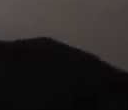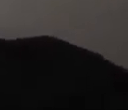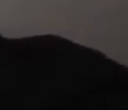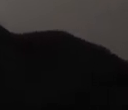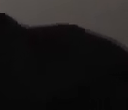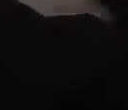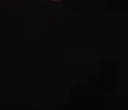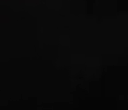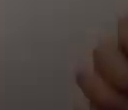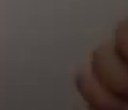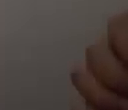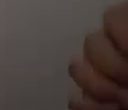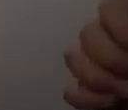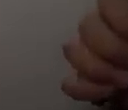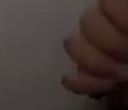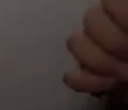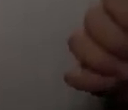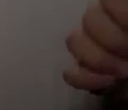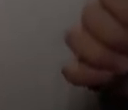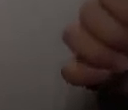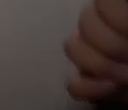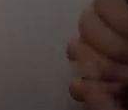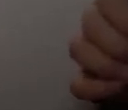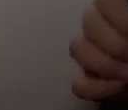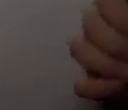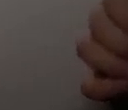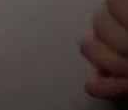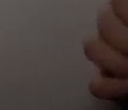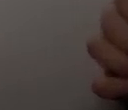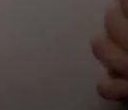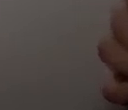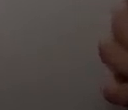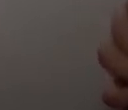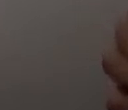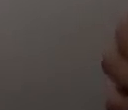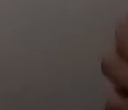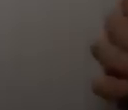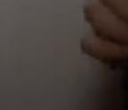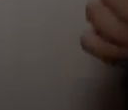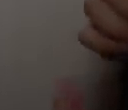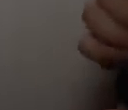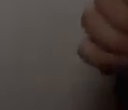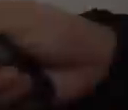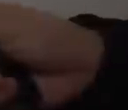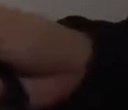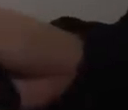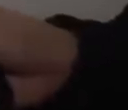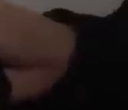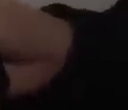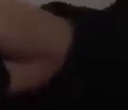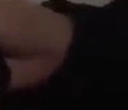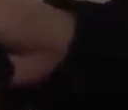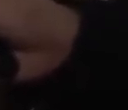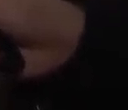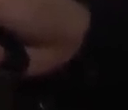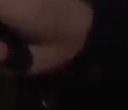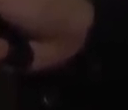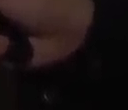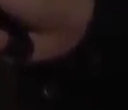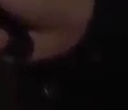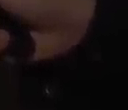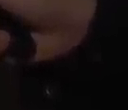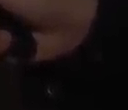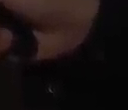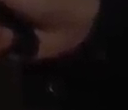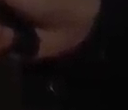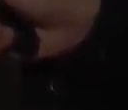naman sila ganyan po eh. Gano'n po ba kahirap sa isang nanay na magkaroon po ng mga ganong anak? Masakit po, kasi hindi ka